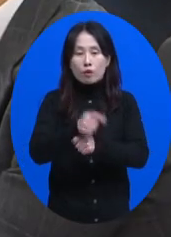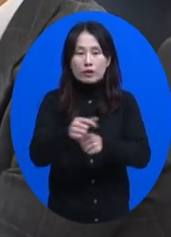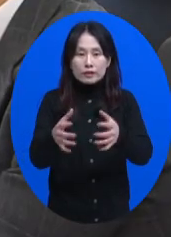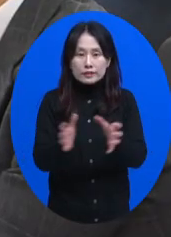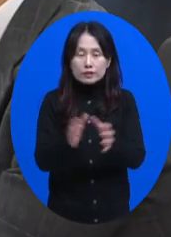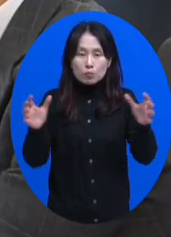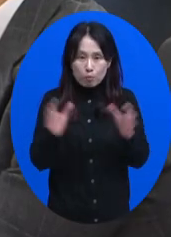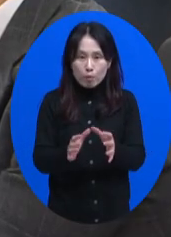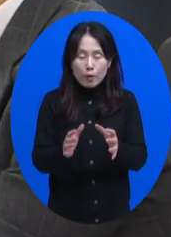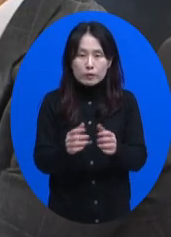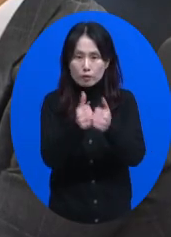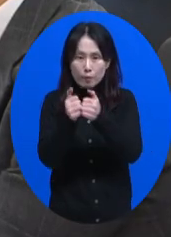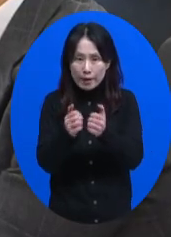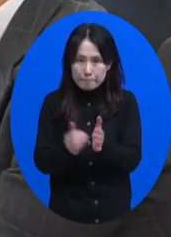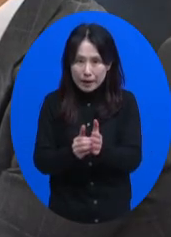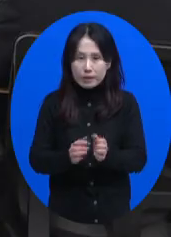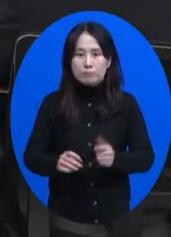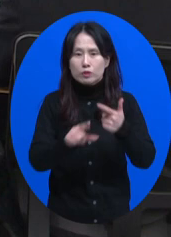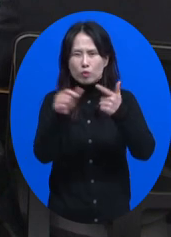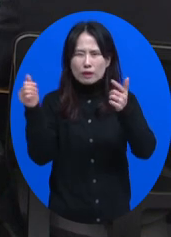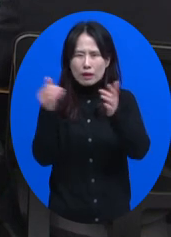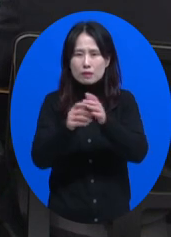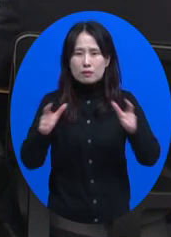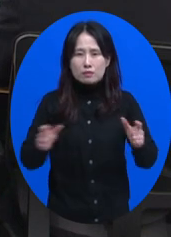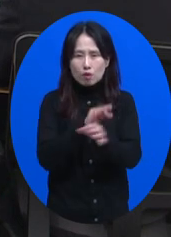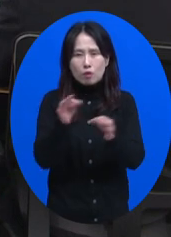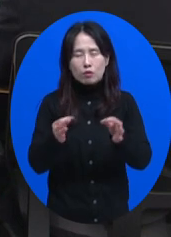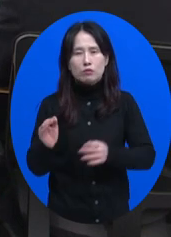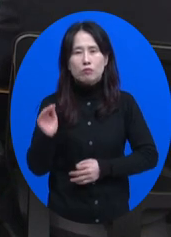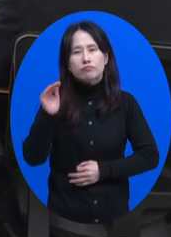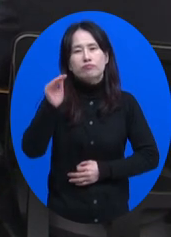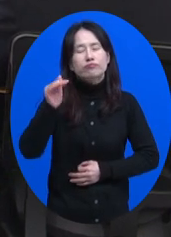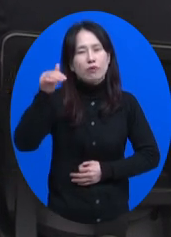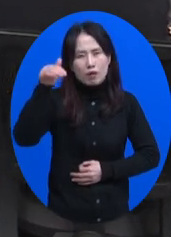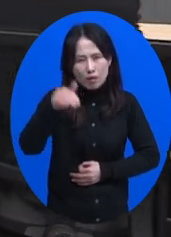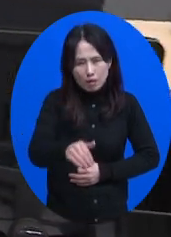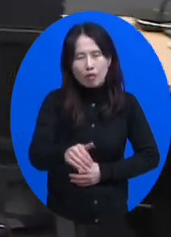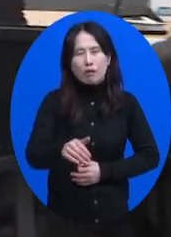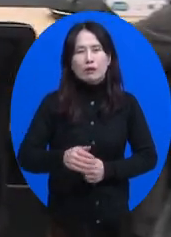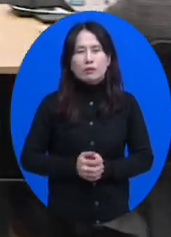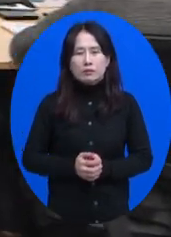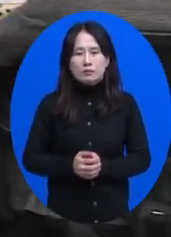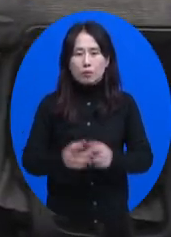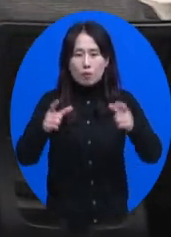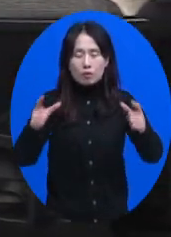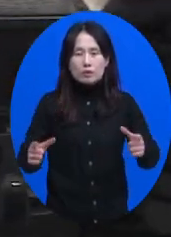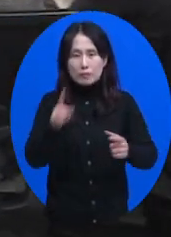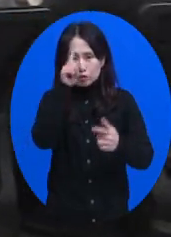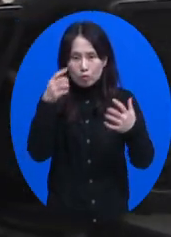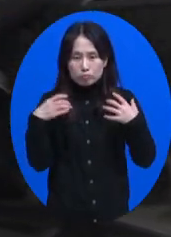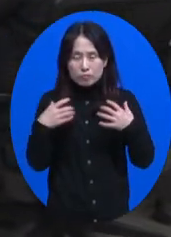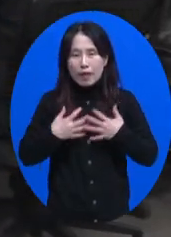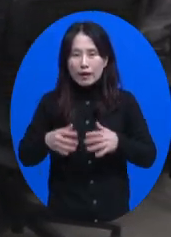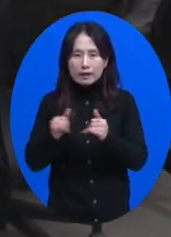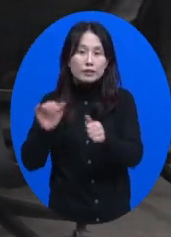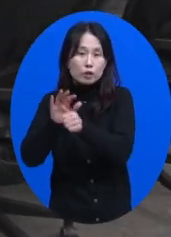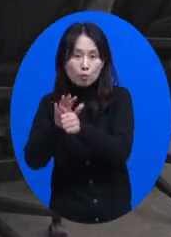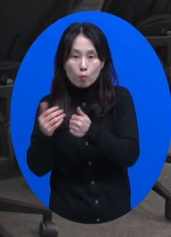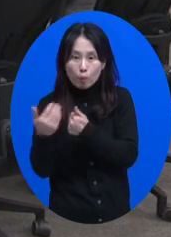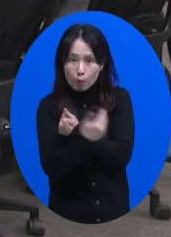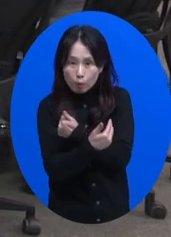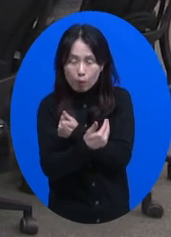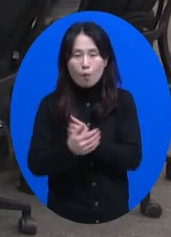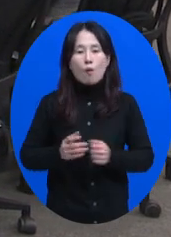맞댔습니다. 올 상반기까지 지역경제 성장이 둔화될 거란 전망과 지방정부가 취약계층을 보호하면서